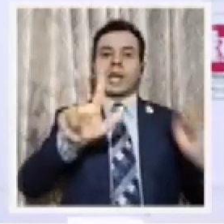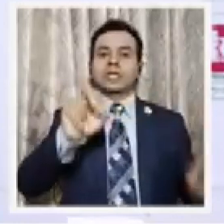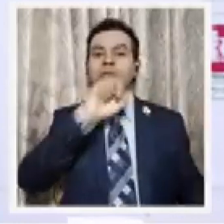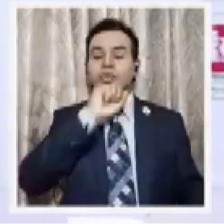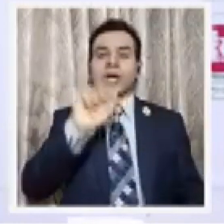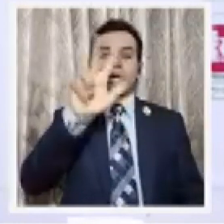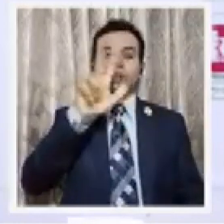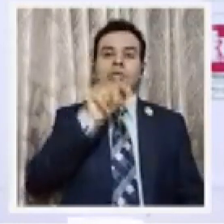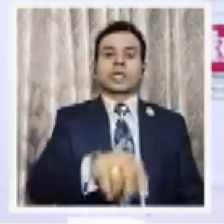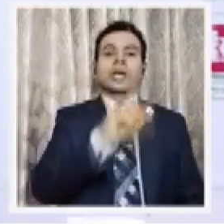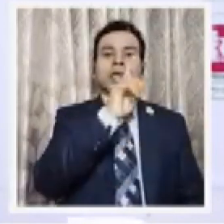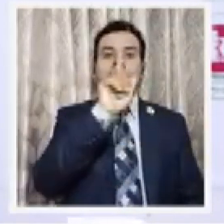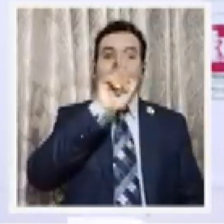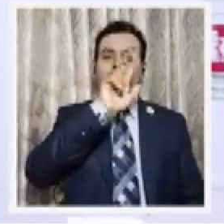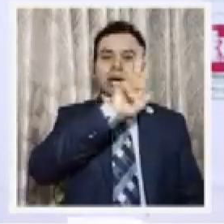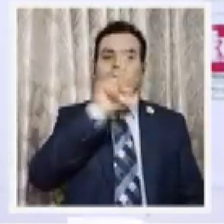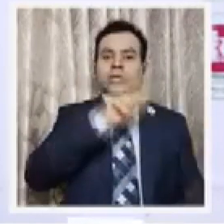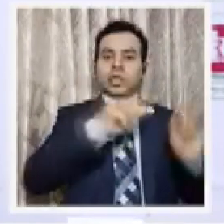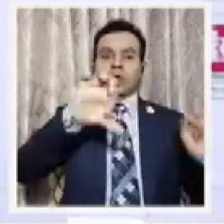51 থেকে 60 বয়সের 7 জন, 61 থেকে 70 বছরের 12 জন,